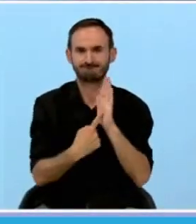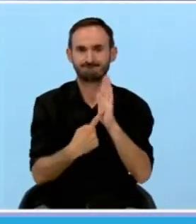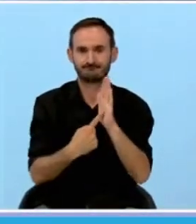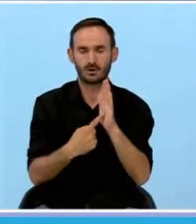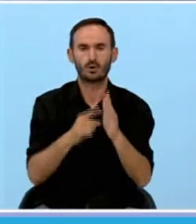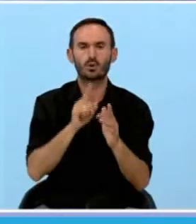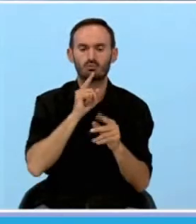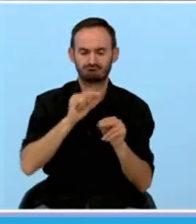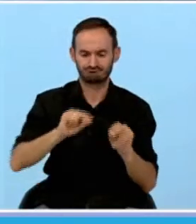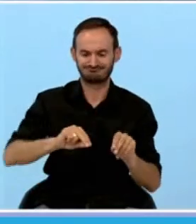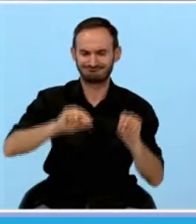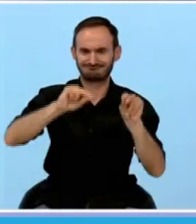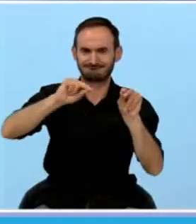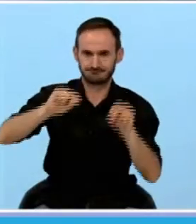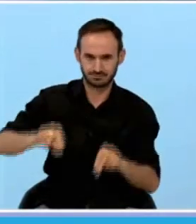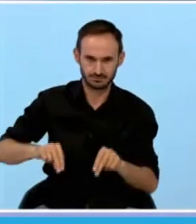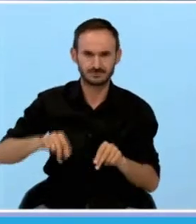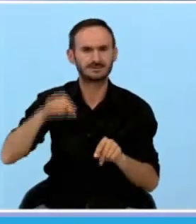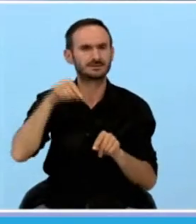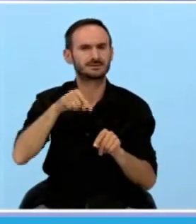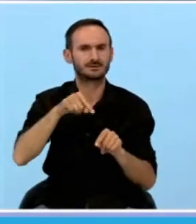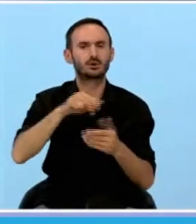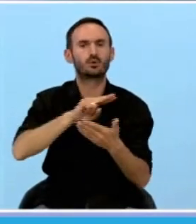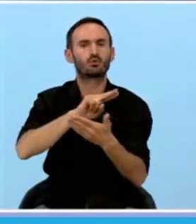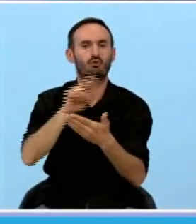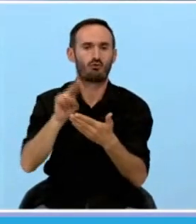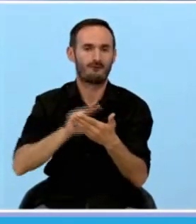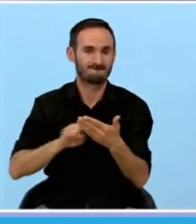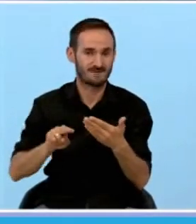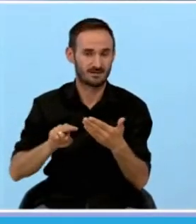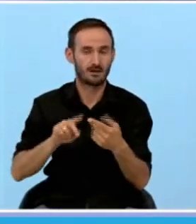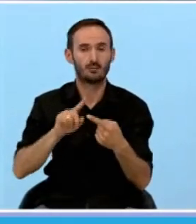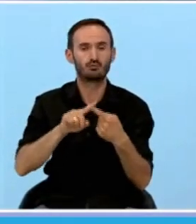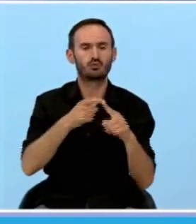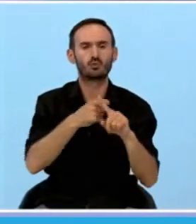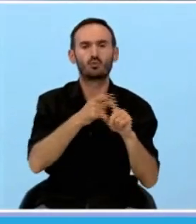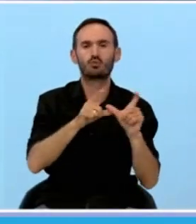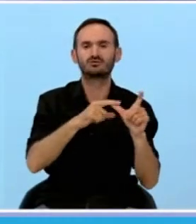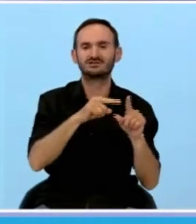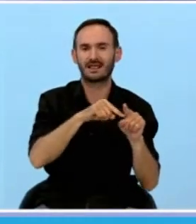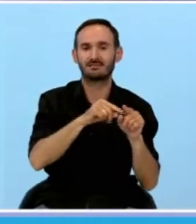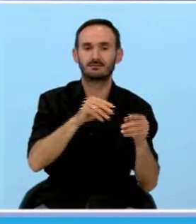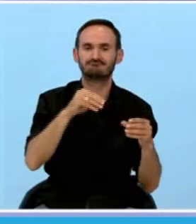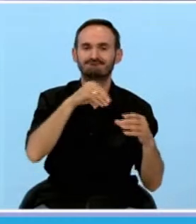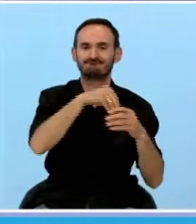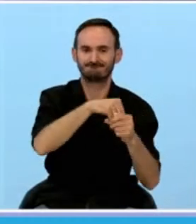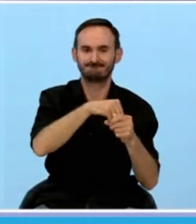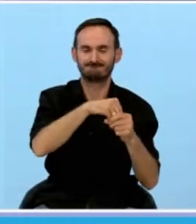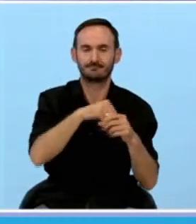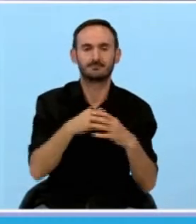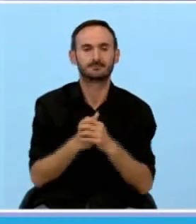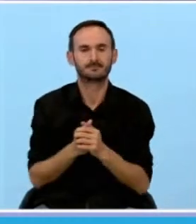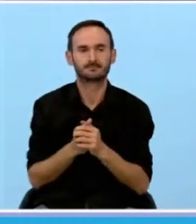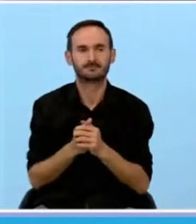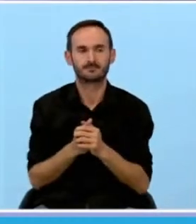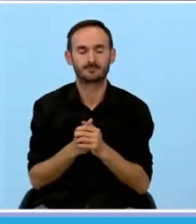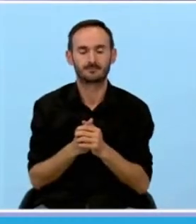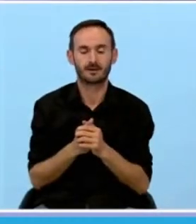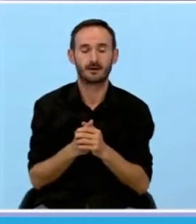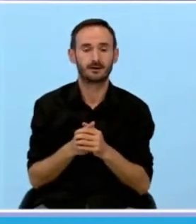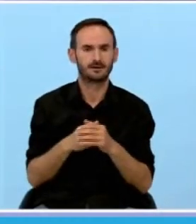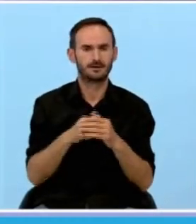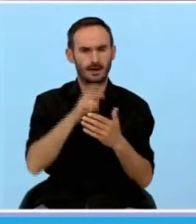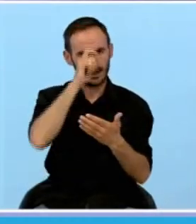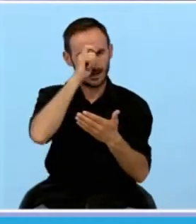në nënshkruse dhe që kanë ratifiku këtë kushtetutës janë shumë qarta. Nuk janë vetëm detyrime formale në